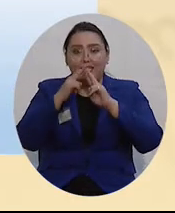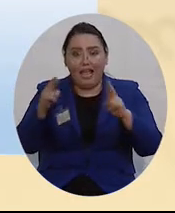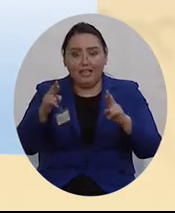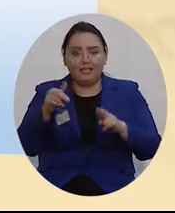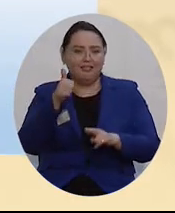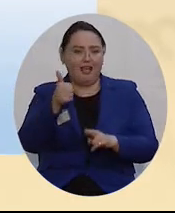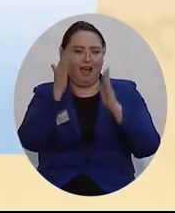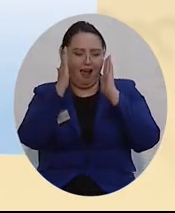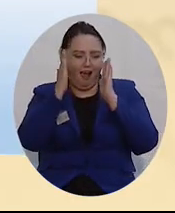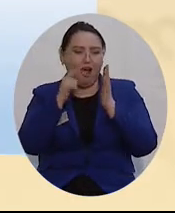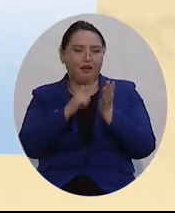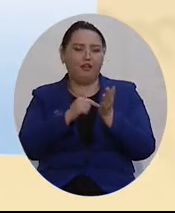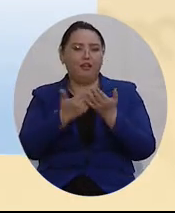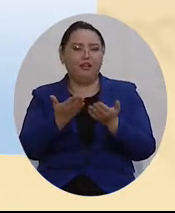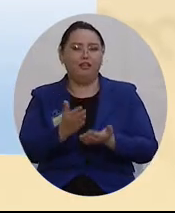анхаараарай.